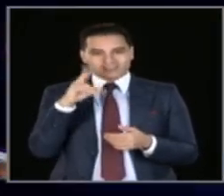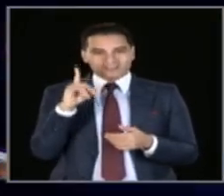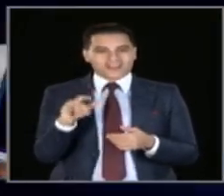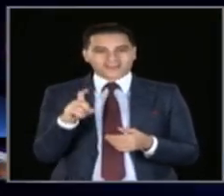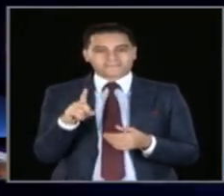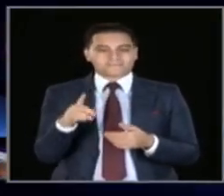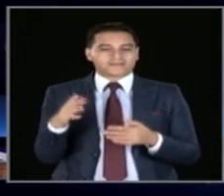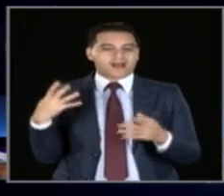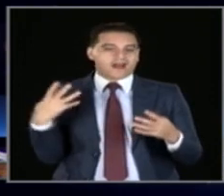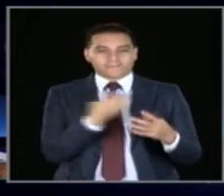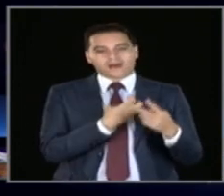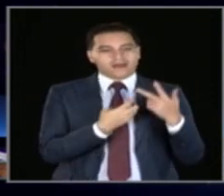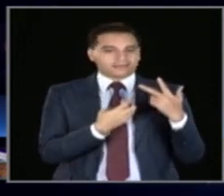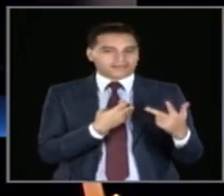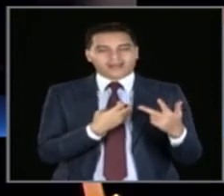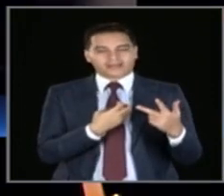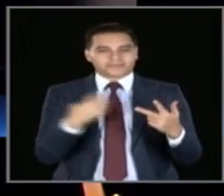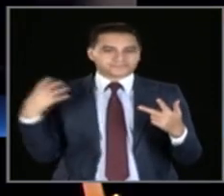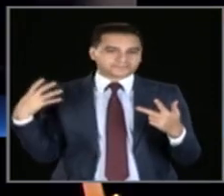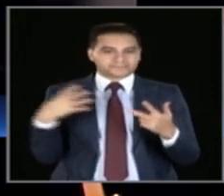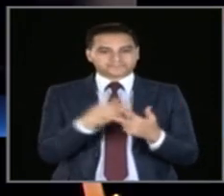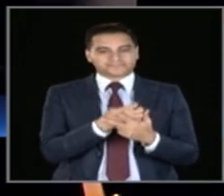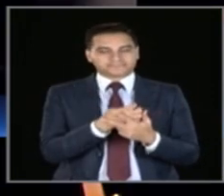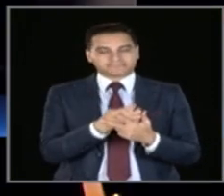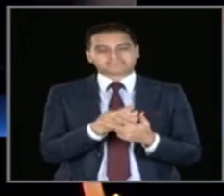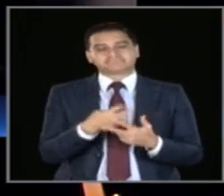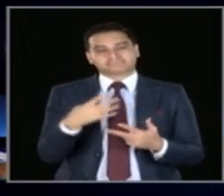أربع أهداف مقابل ثلاث أهداف.